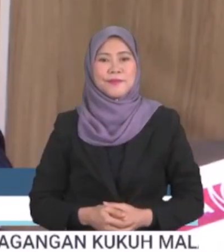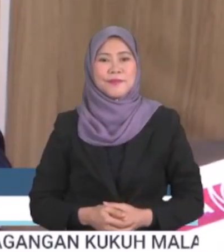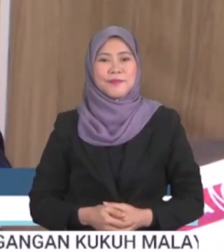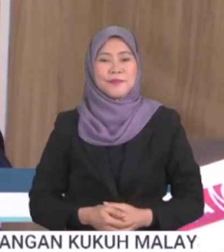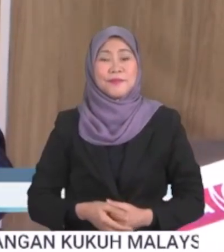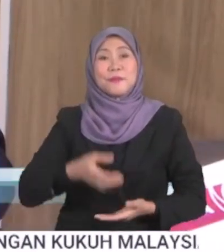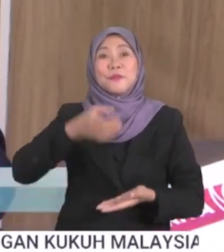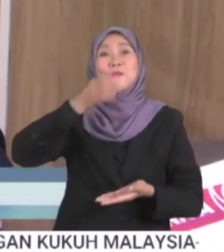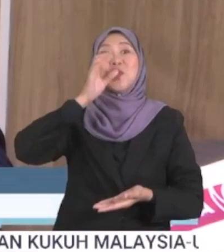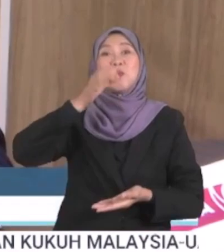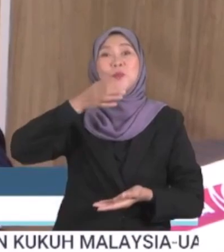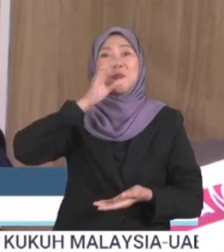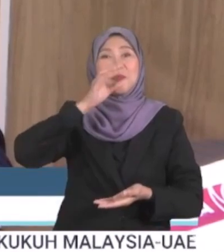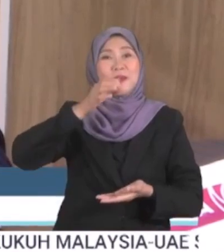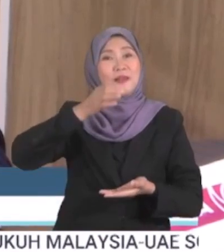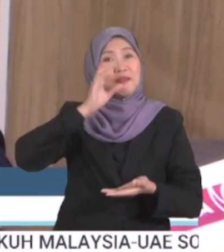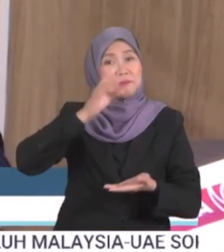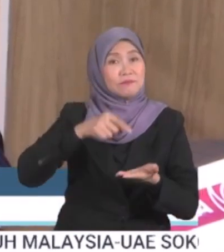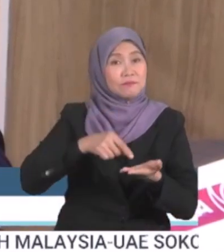Minuman